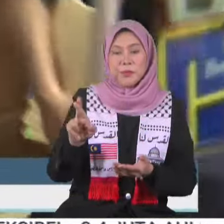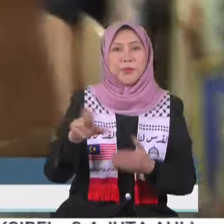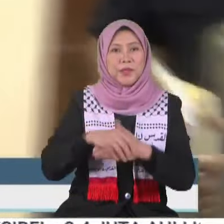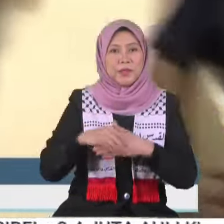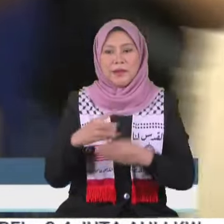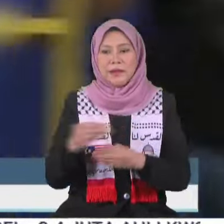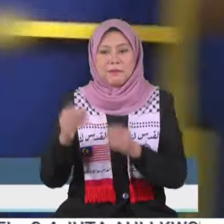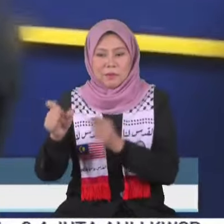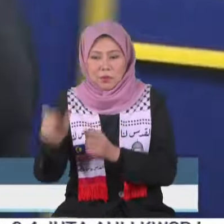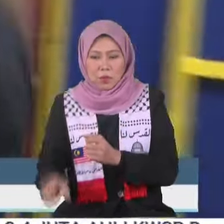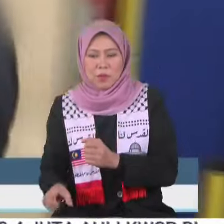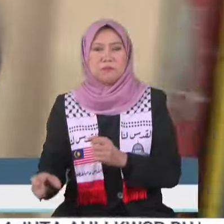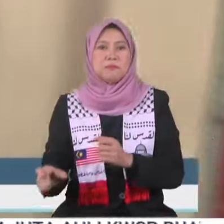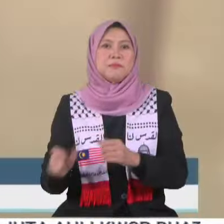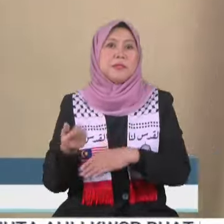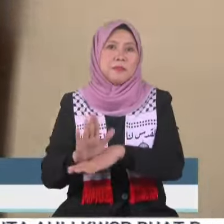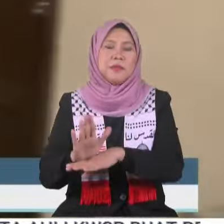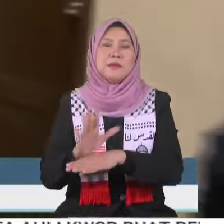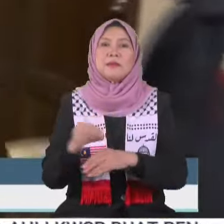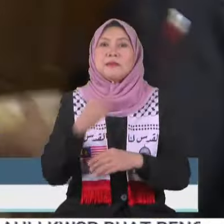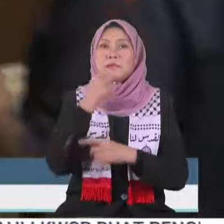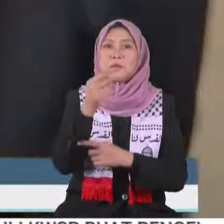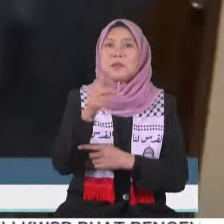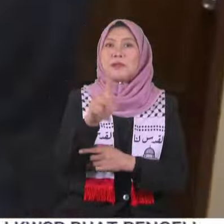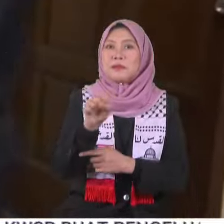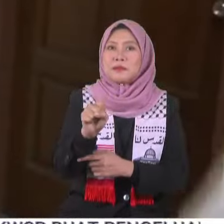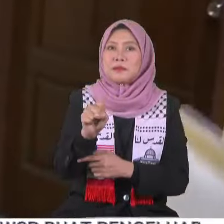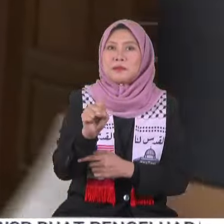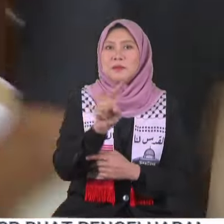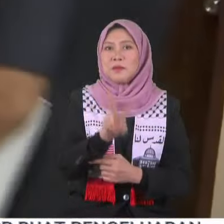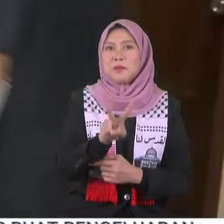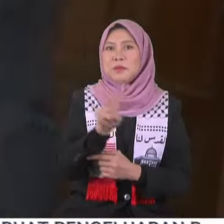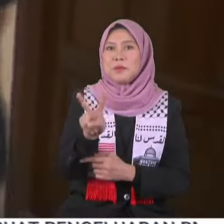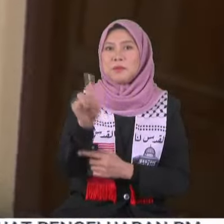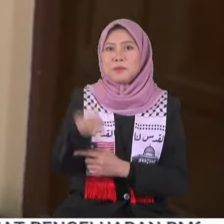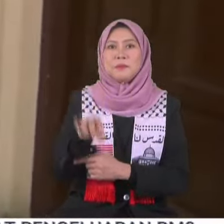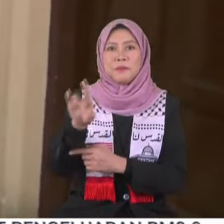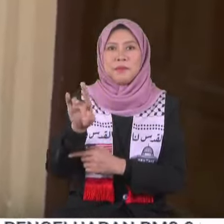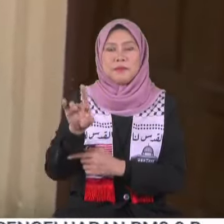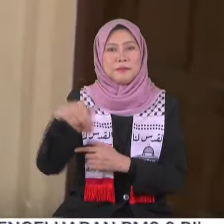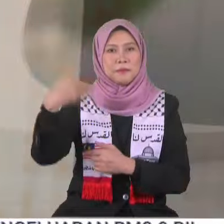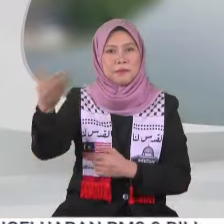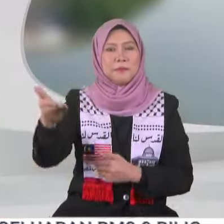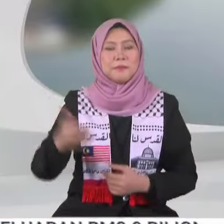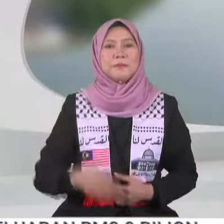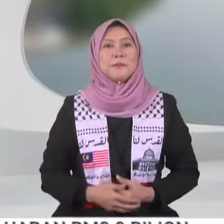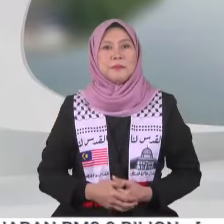tempatan. Mahkamah menetapkan sebutan semula kes pada 22 Ogos depan.